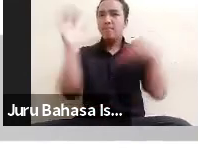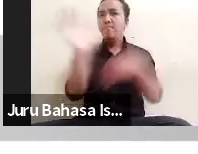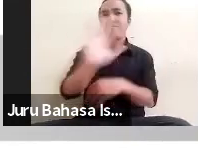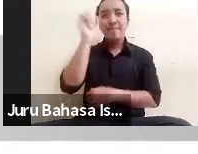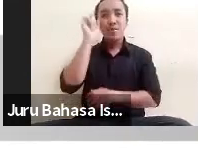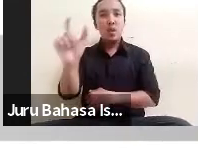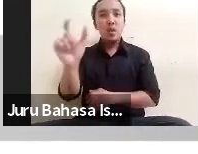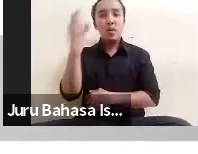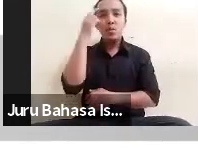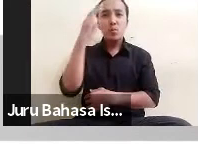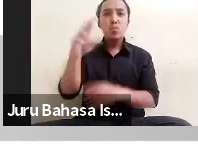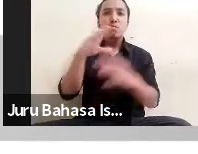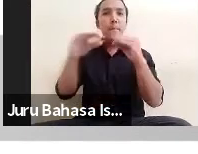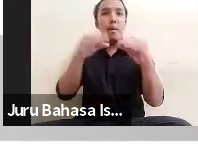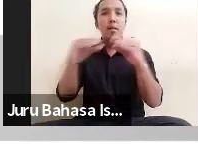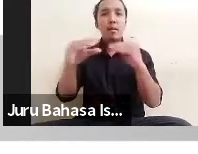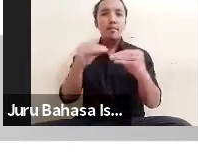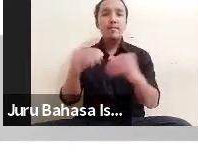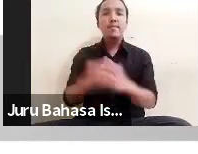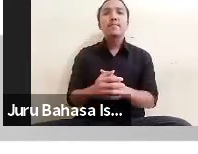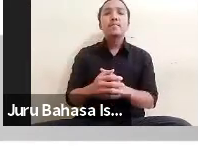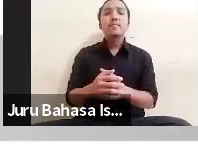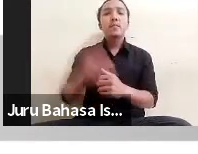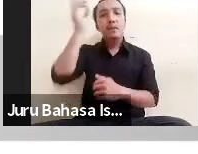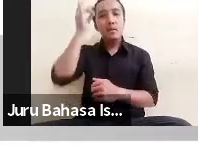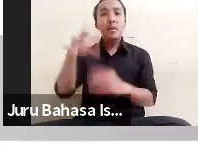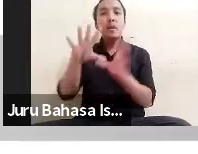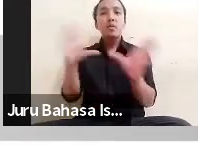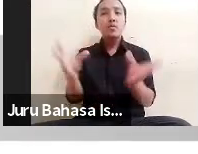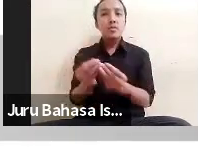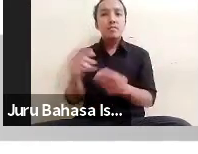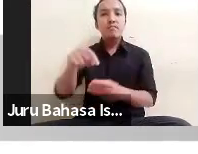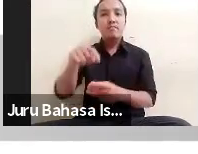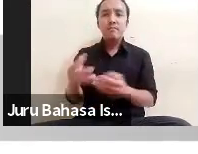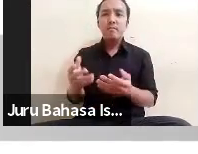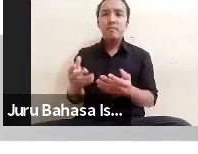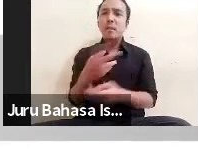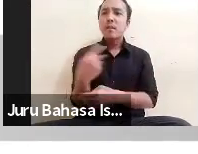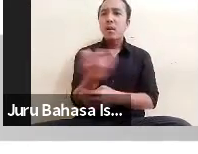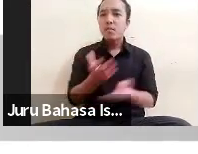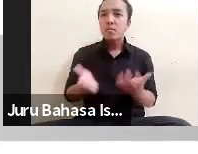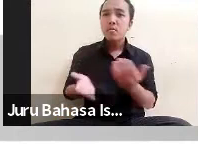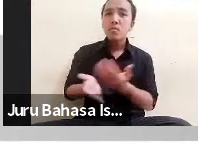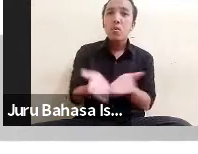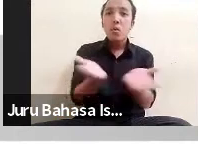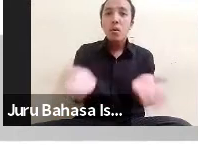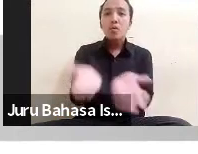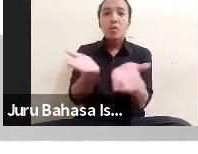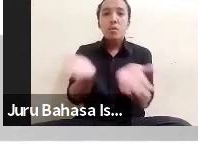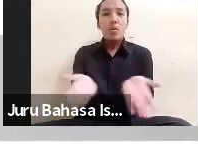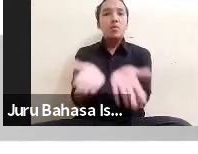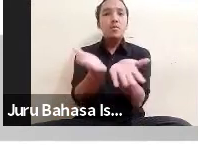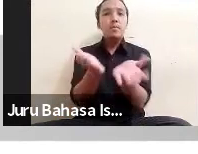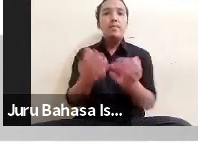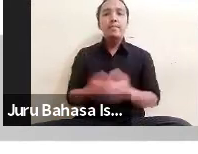seperti itu. Nah, dengan desa inklusif, ini kita dorong desa agar melibatkan difabel dalam